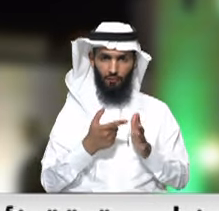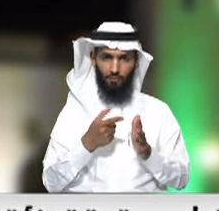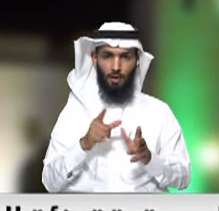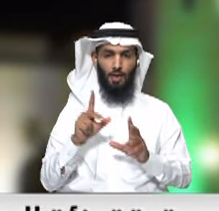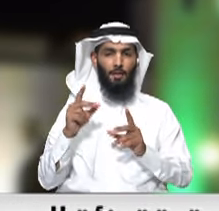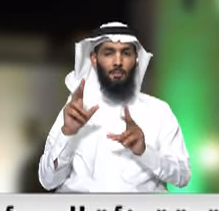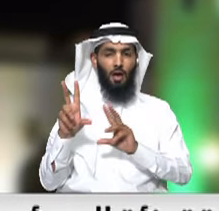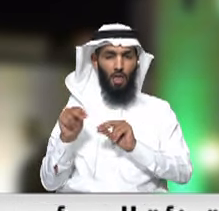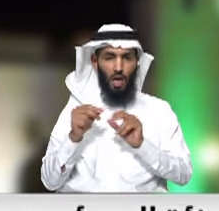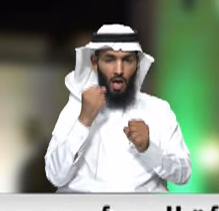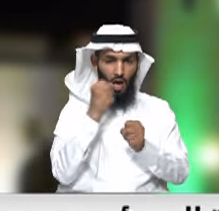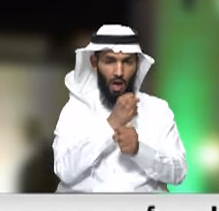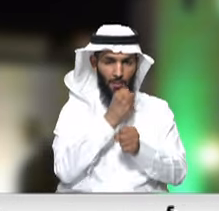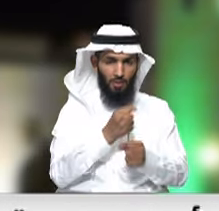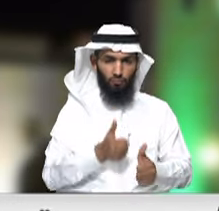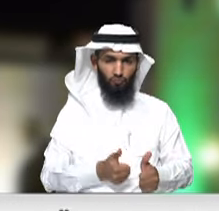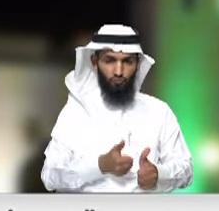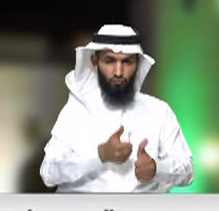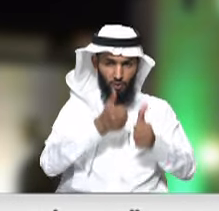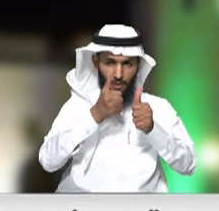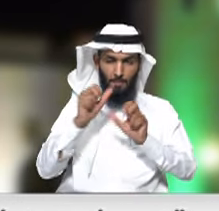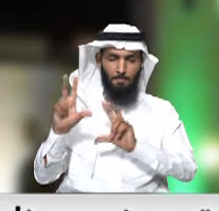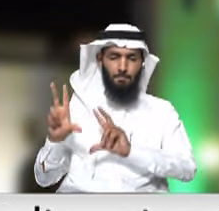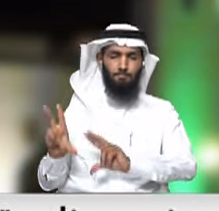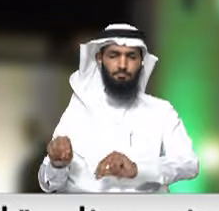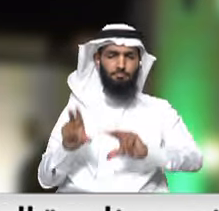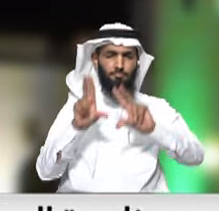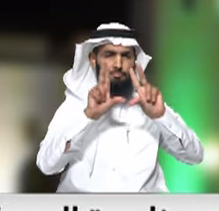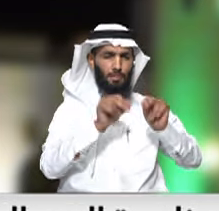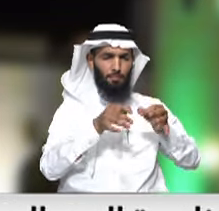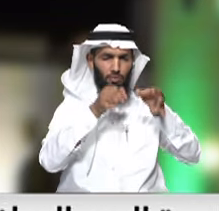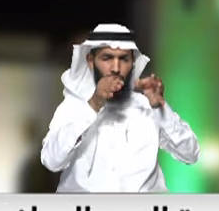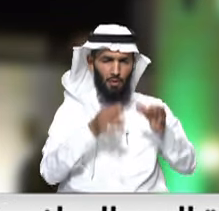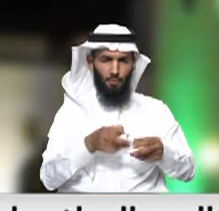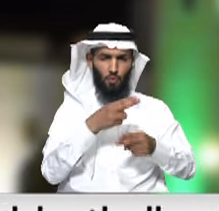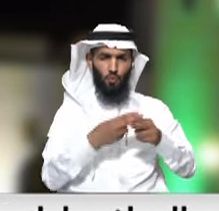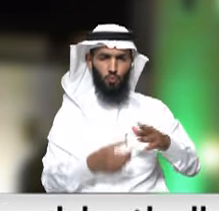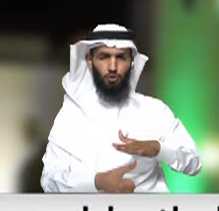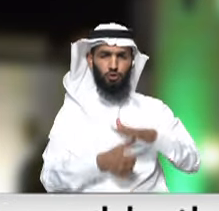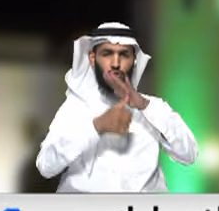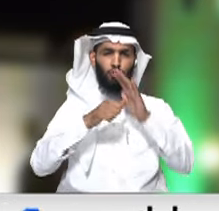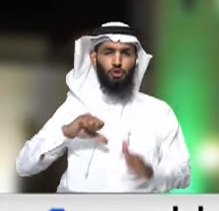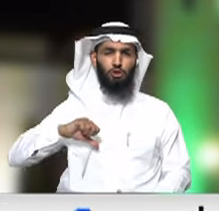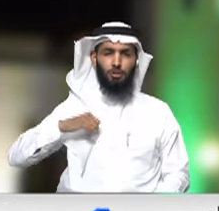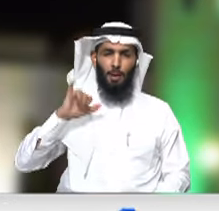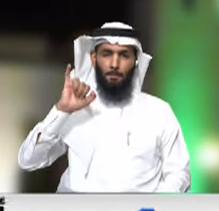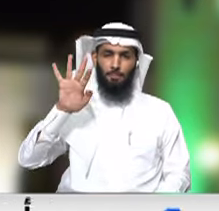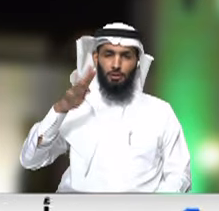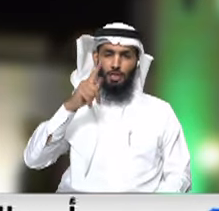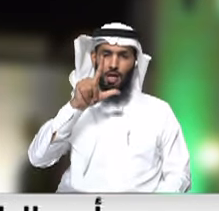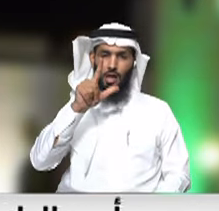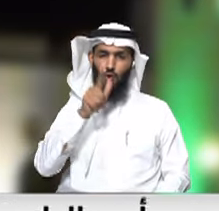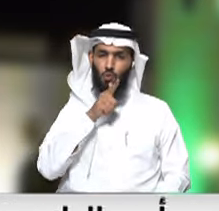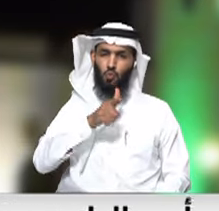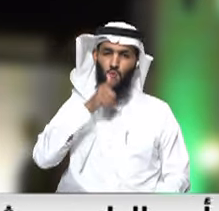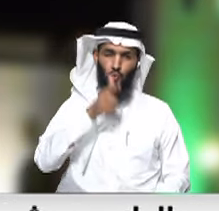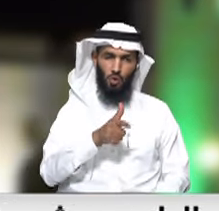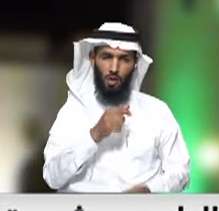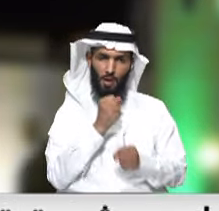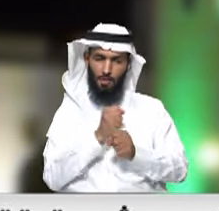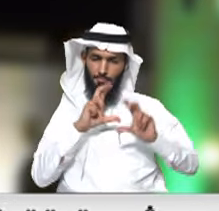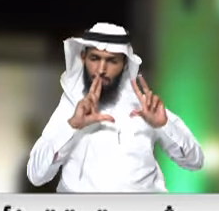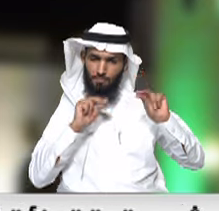لحضرة صاحب السمو أمير البلاد الشيخ مشعل الأحمد الجابر الصباح حفظه الله ورعاه، وكلمة سمو ولي العهد الشيخ